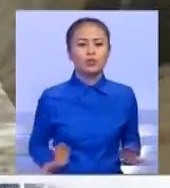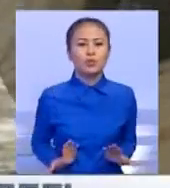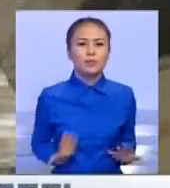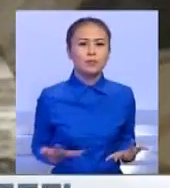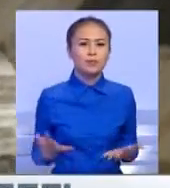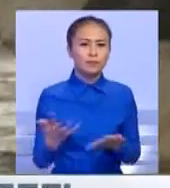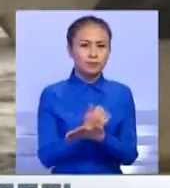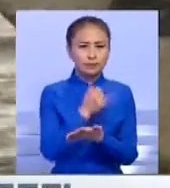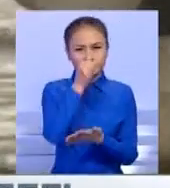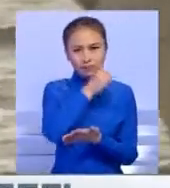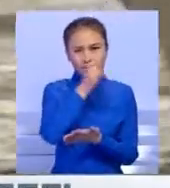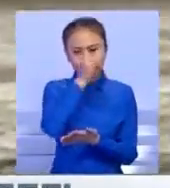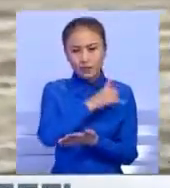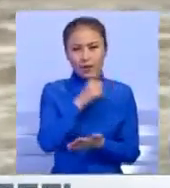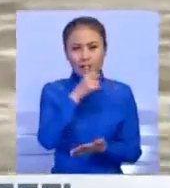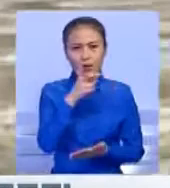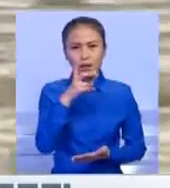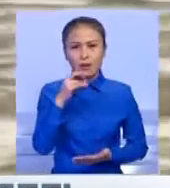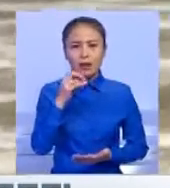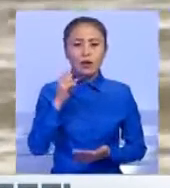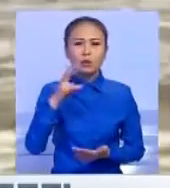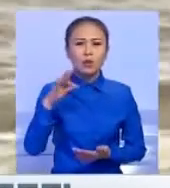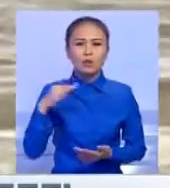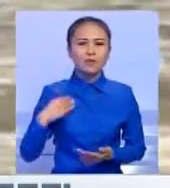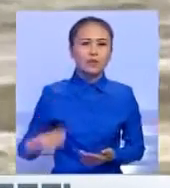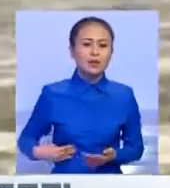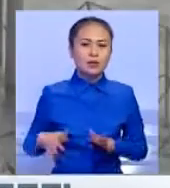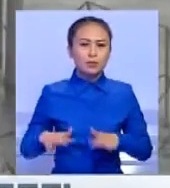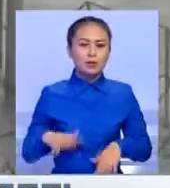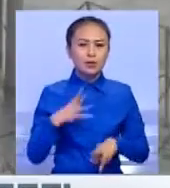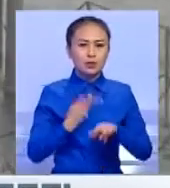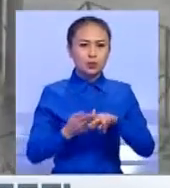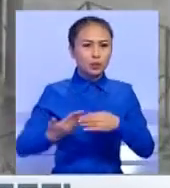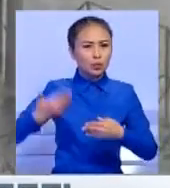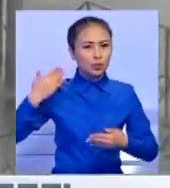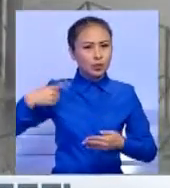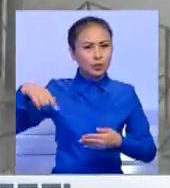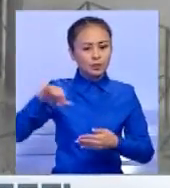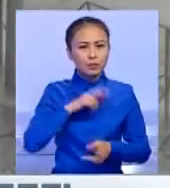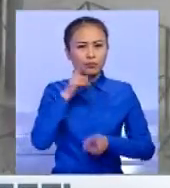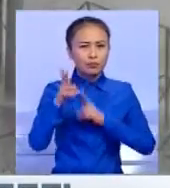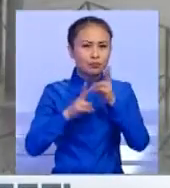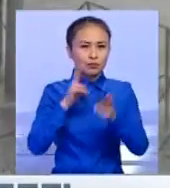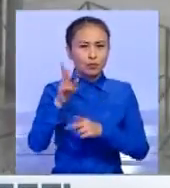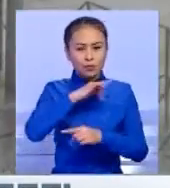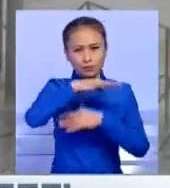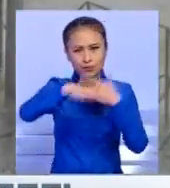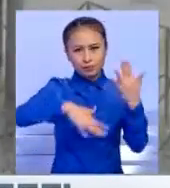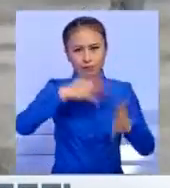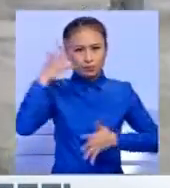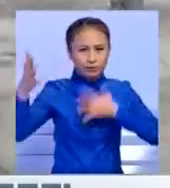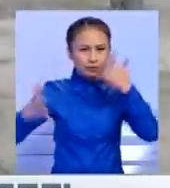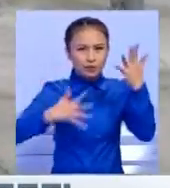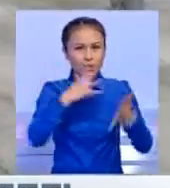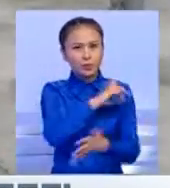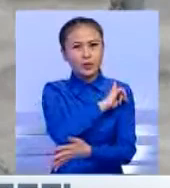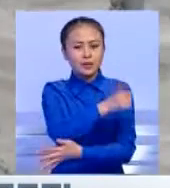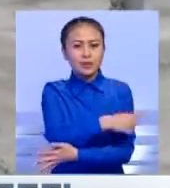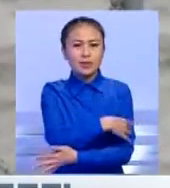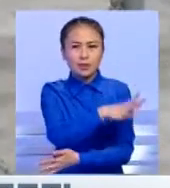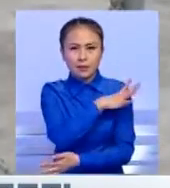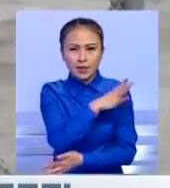әлі табылған жоқ. Айта кеткен жөн, Эленор Францияда өткен аптада ойран салған болатын. Дүлей дауыл өзімен қоса нөсер алып